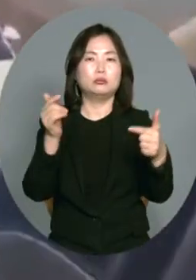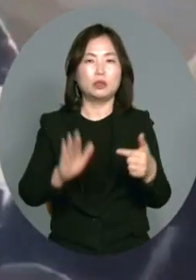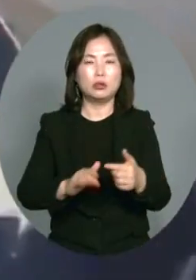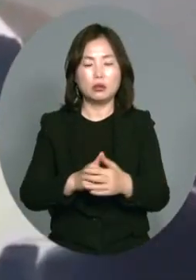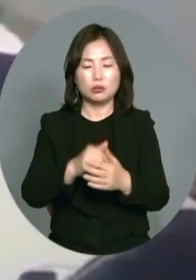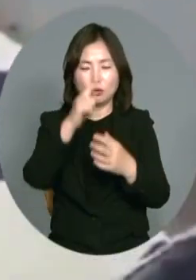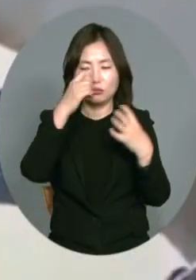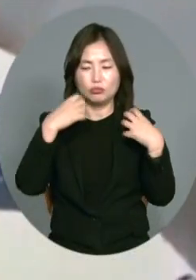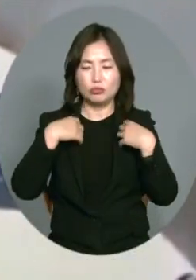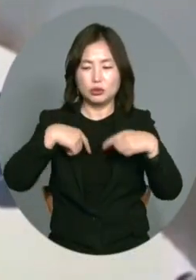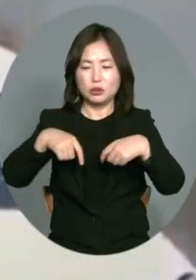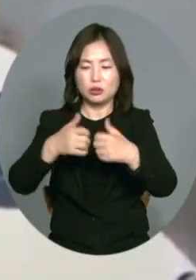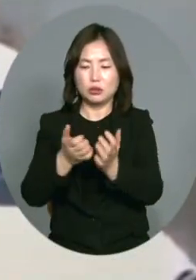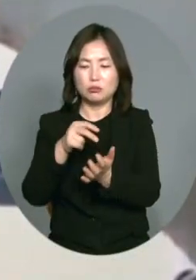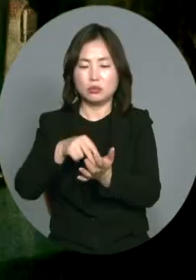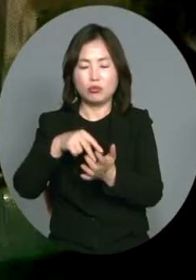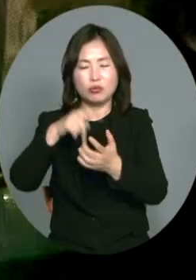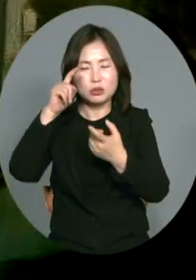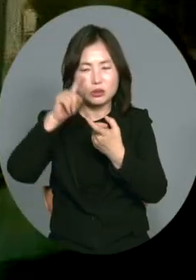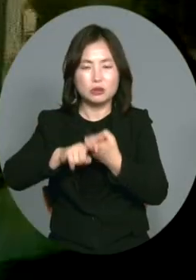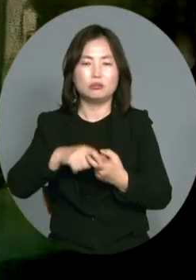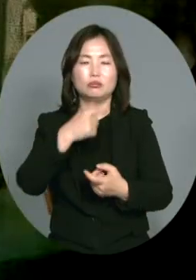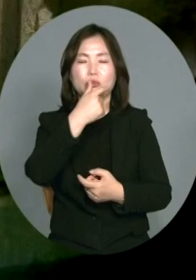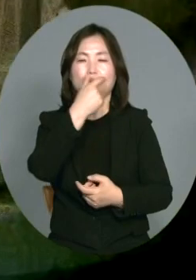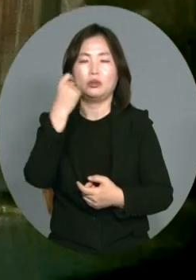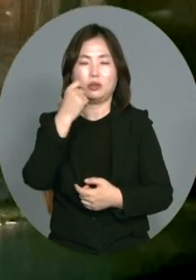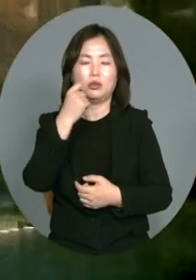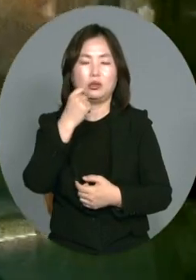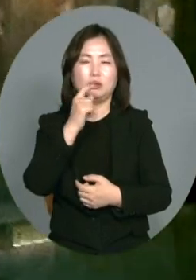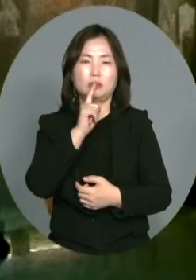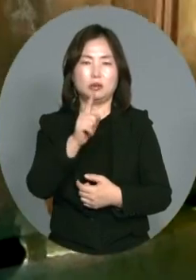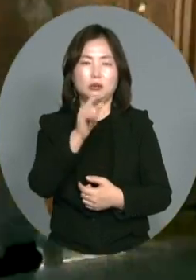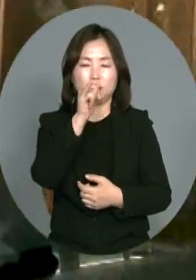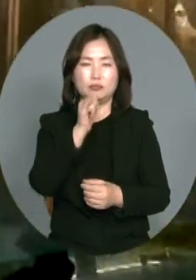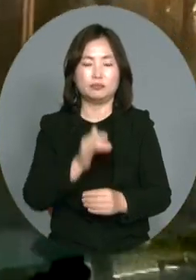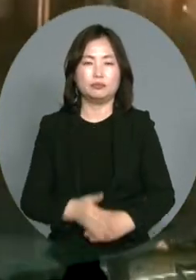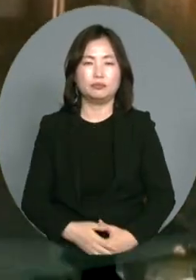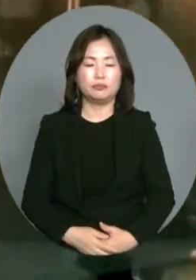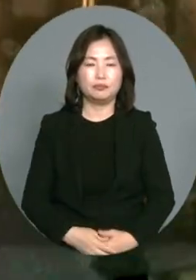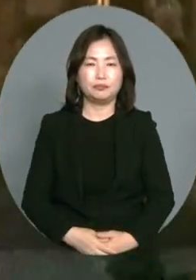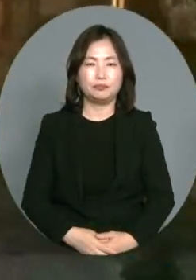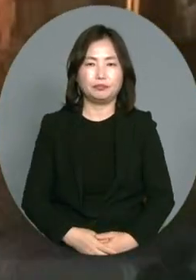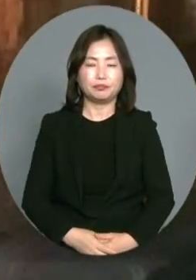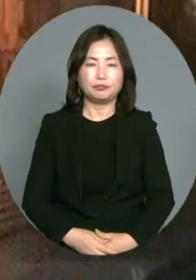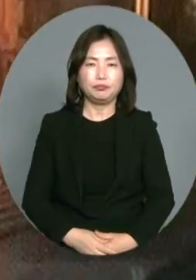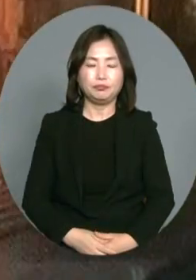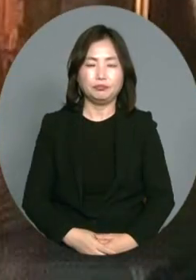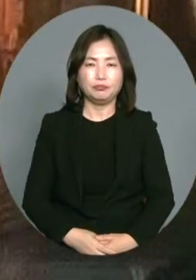정부와 지자체 차원의 관심은 부족하다는 지적입니다 MBC 뉴스 김경철입니다